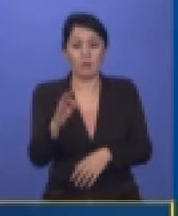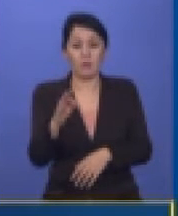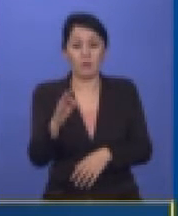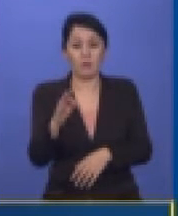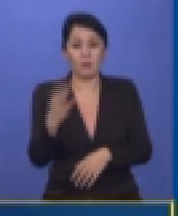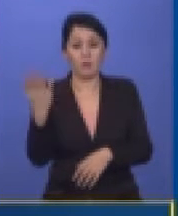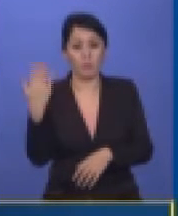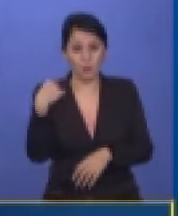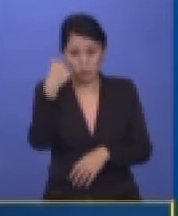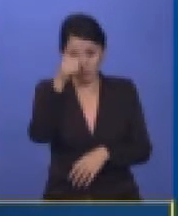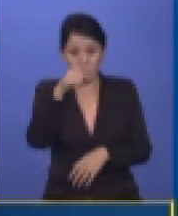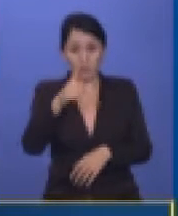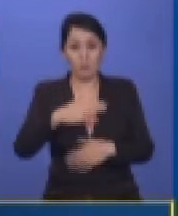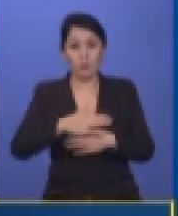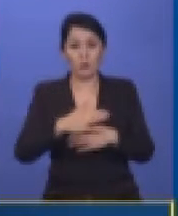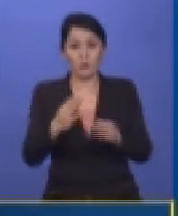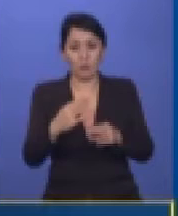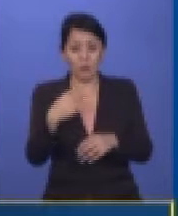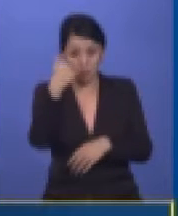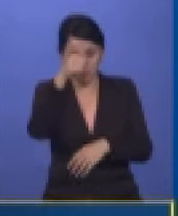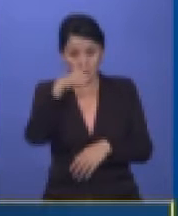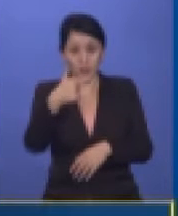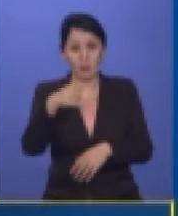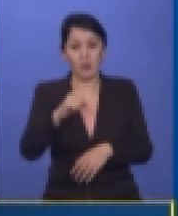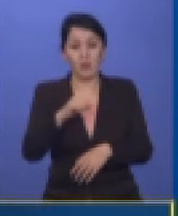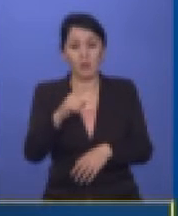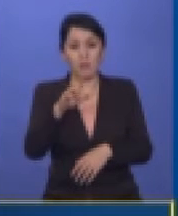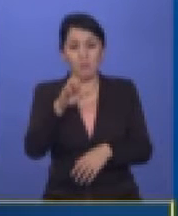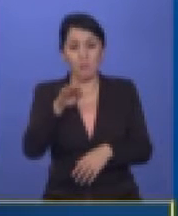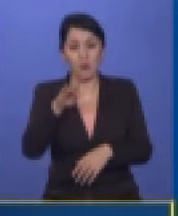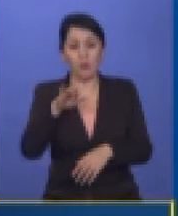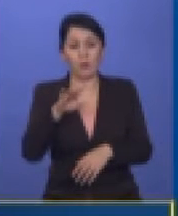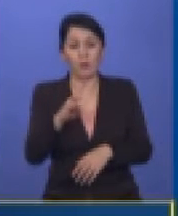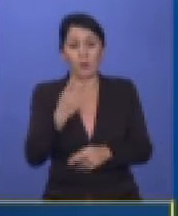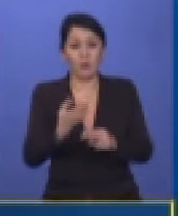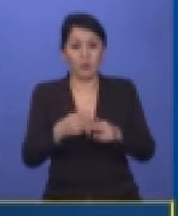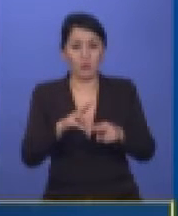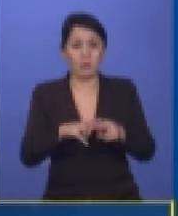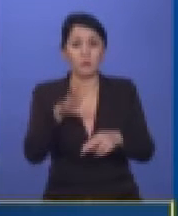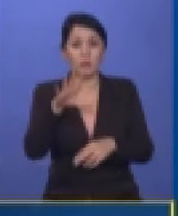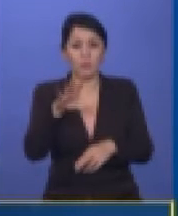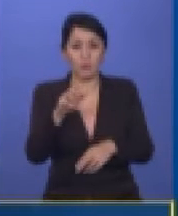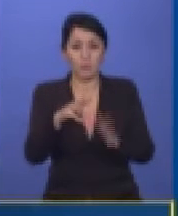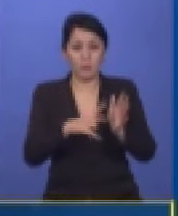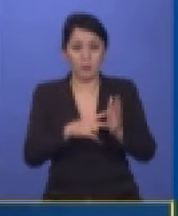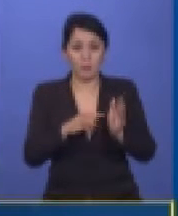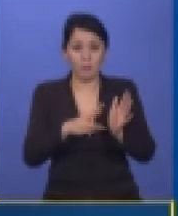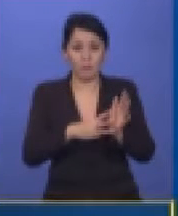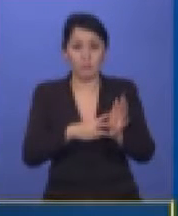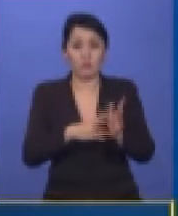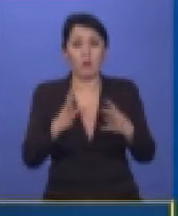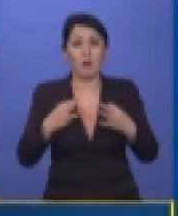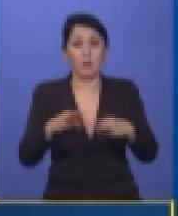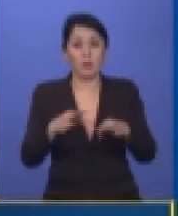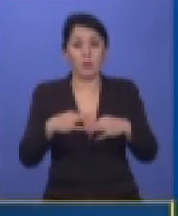относительно прошлого года. В этом году газобаллонное оборудование установлено на 558 единиц